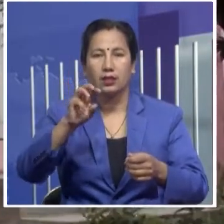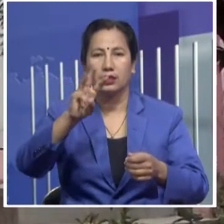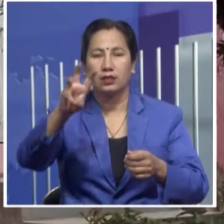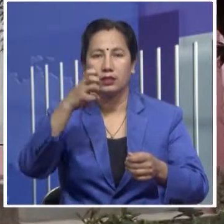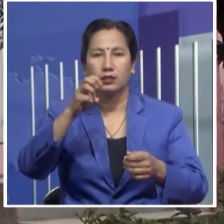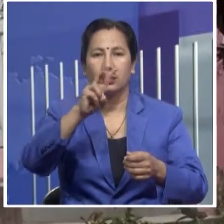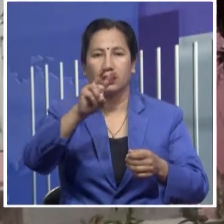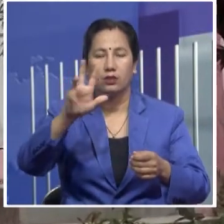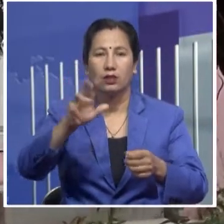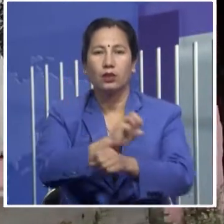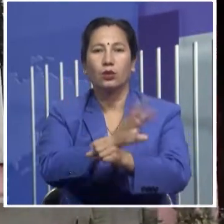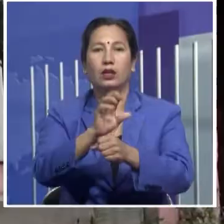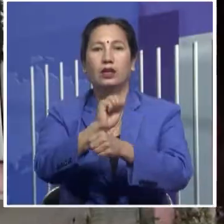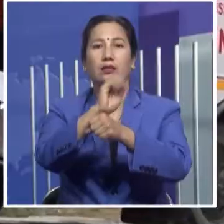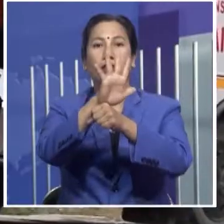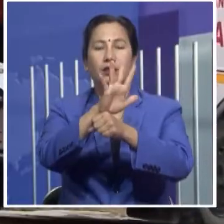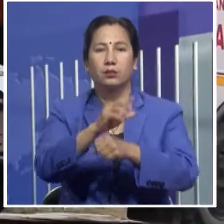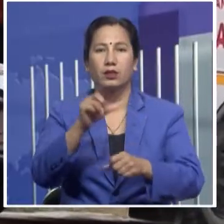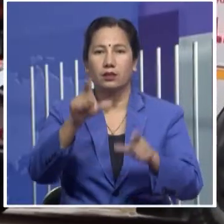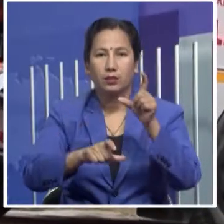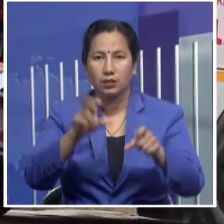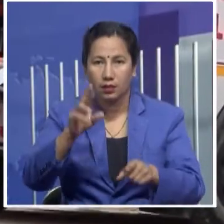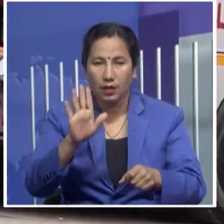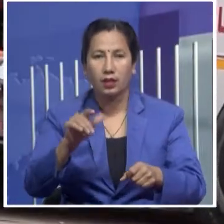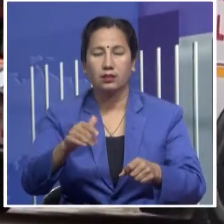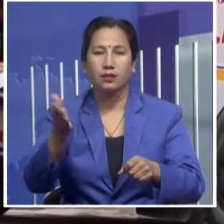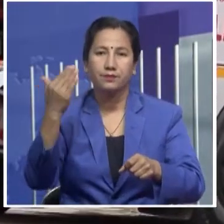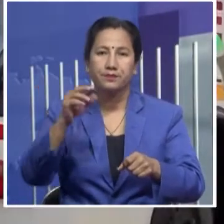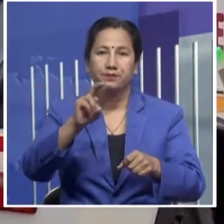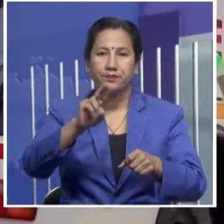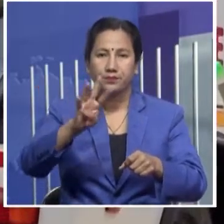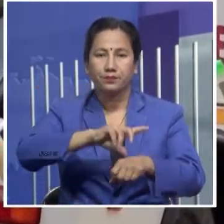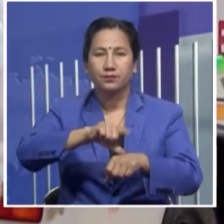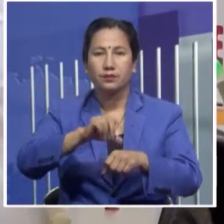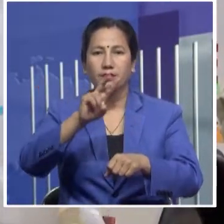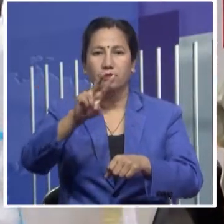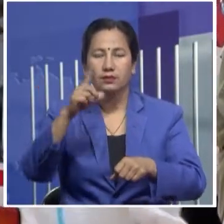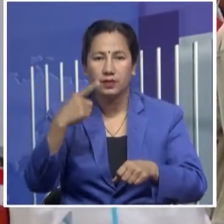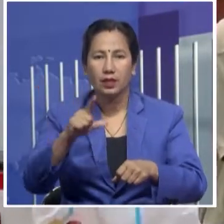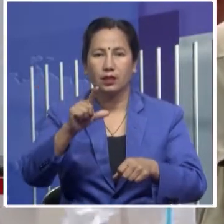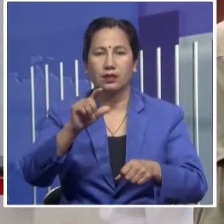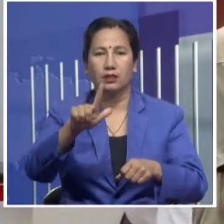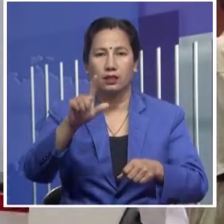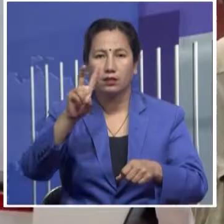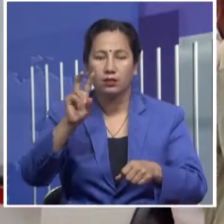87,329 जना कोरोना भाइरसका सक्रिय संक्रमित रहेका छन्। यस्तै पछिल्लो 24 घण्टामा